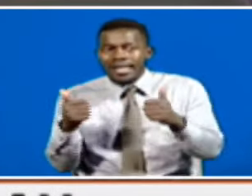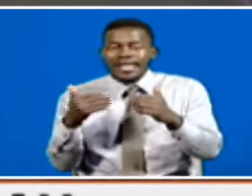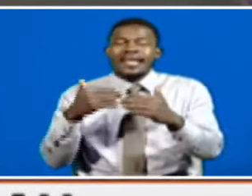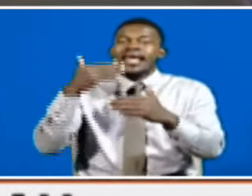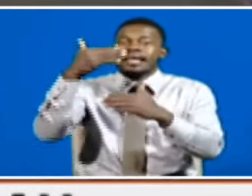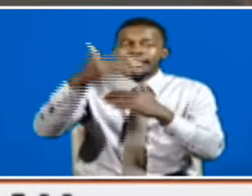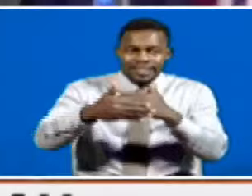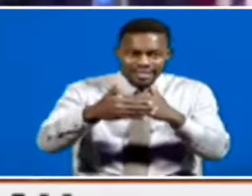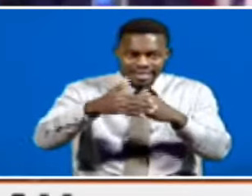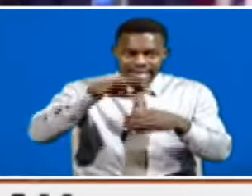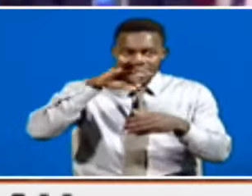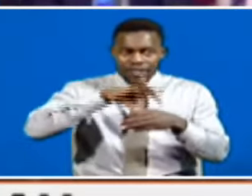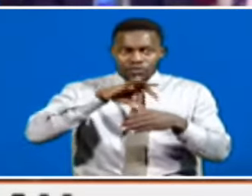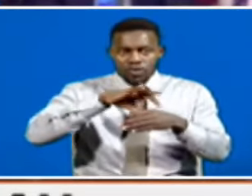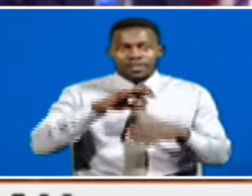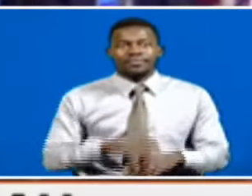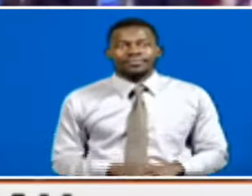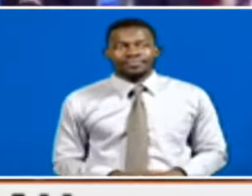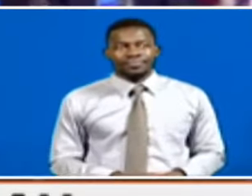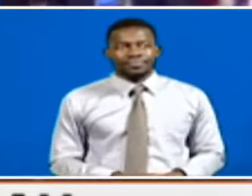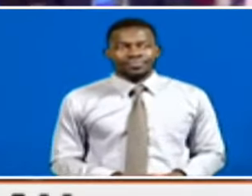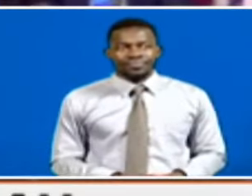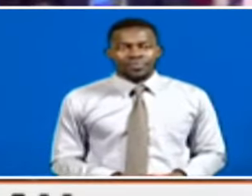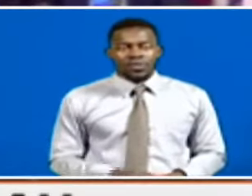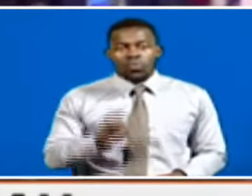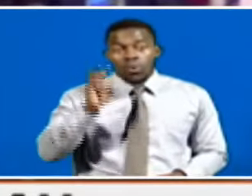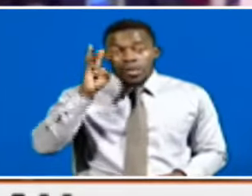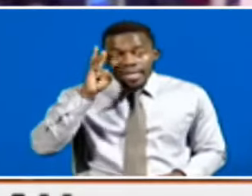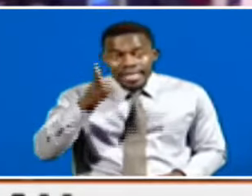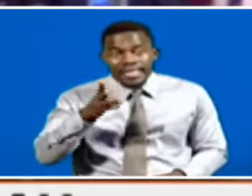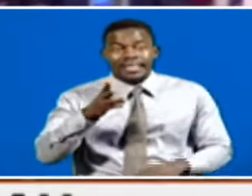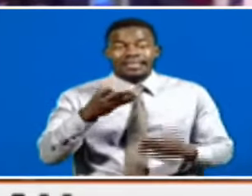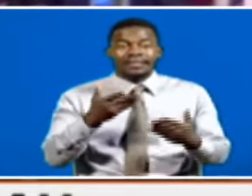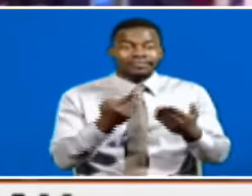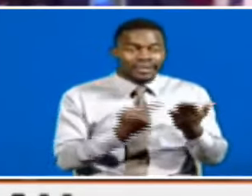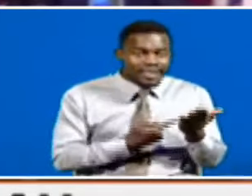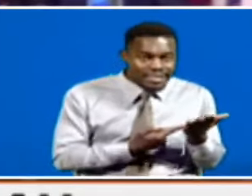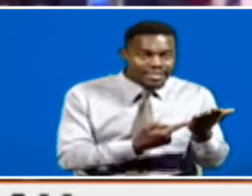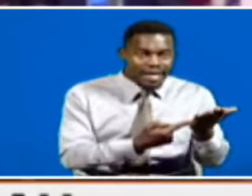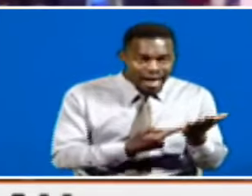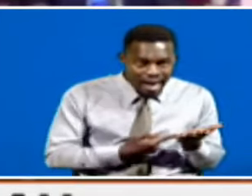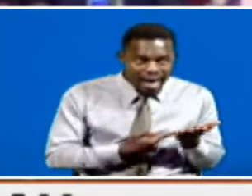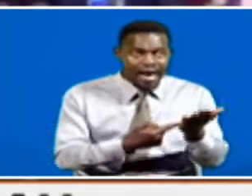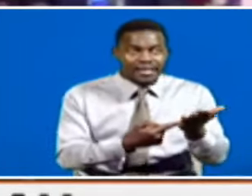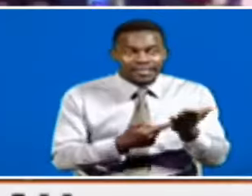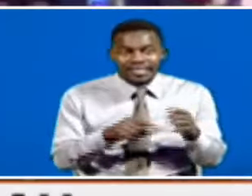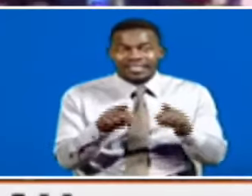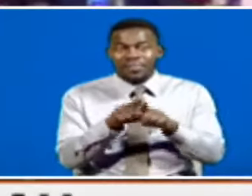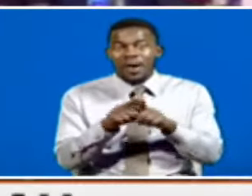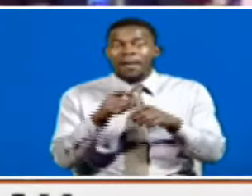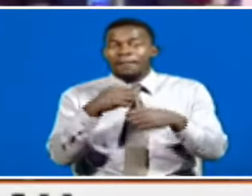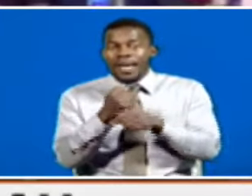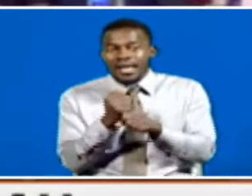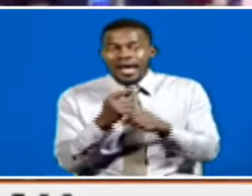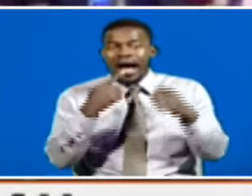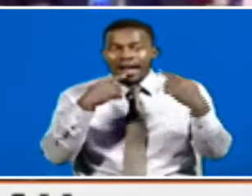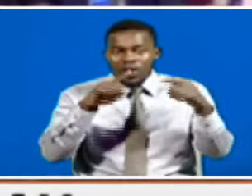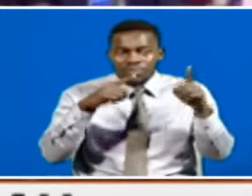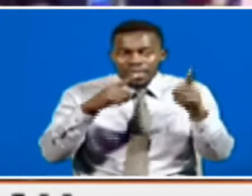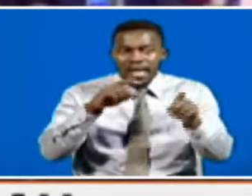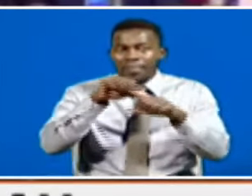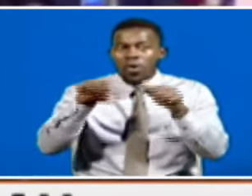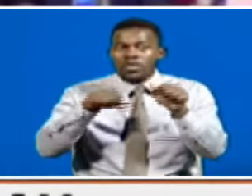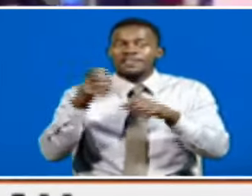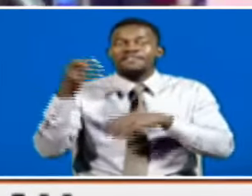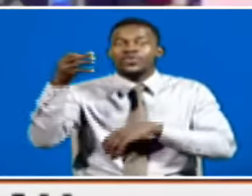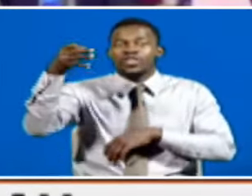mwaka 2027. We are going to sit a central committee to make a pronouncement on the future of ODM. And I want to tell